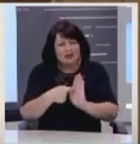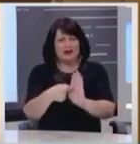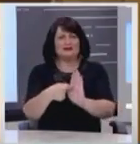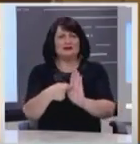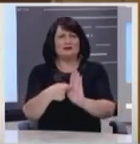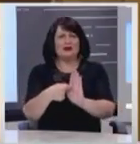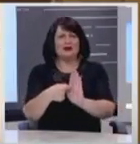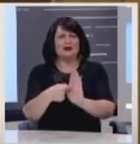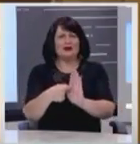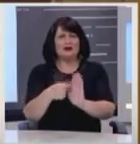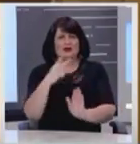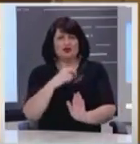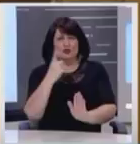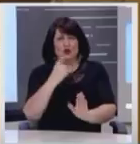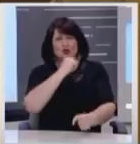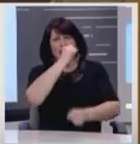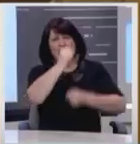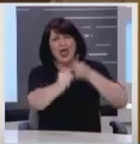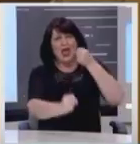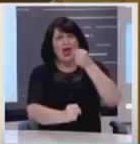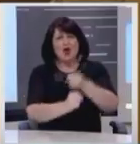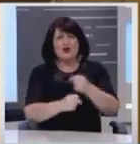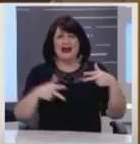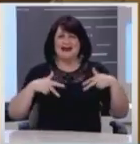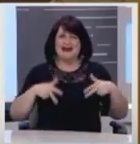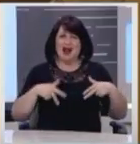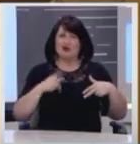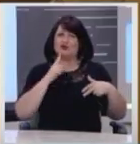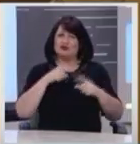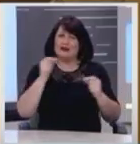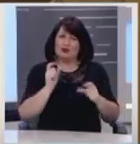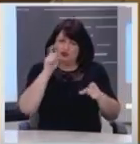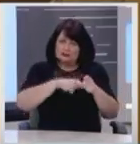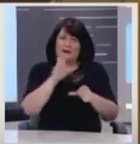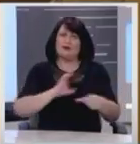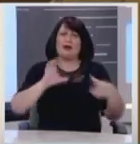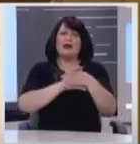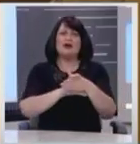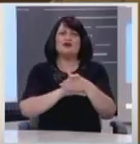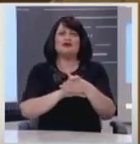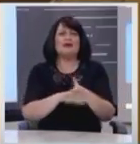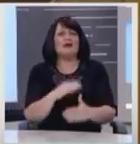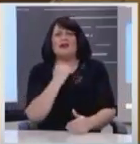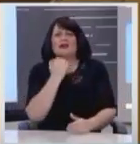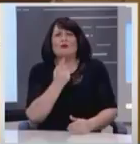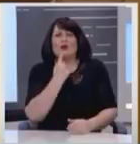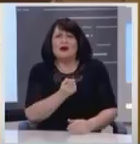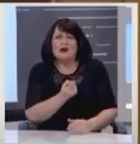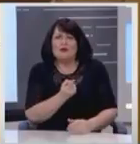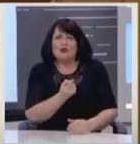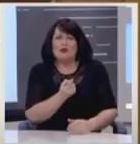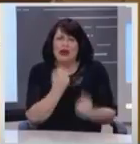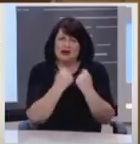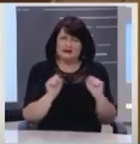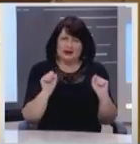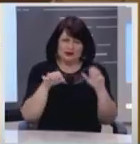κανένα κράτος στον 21ο αιώνα και ειδικά ένα κράτος μέλος της Ευρωπαϊκής Ένωσης δεν μπορεί να θεωρείται κυρίαρχο και